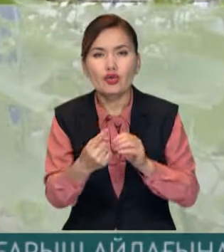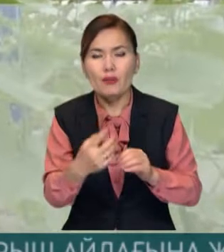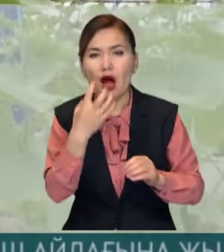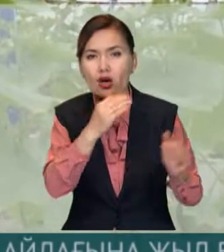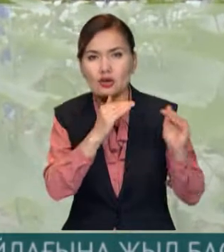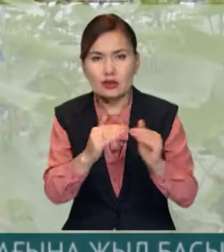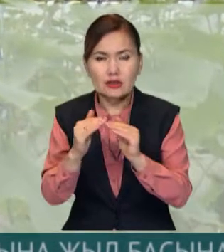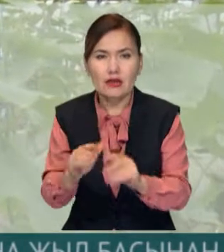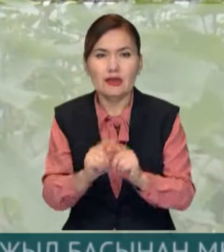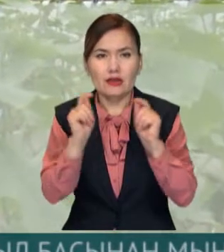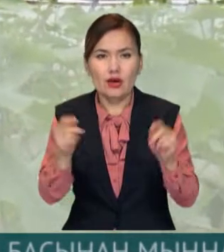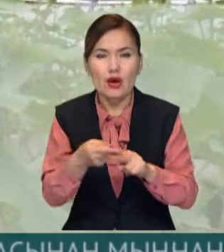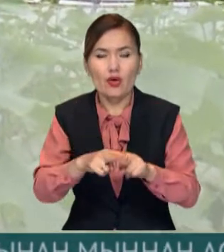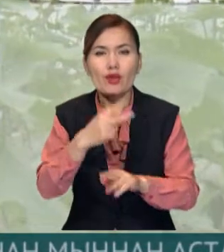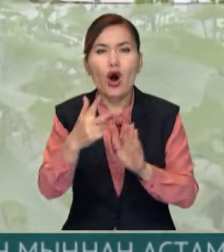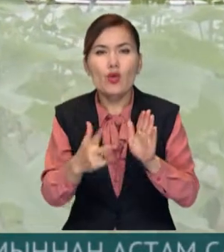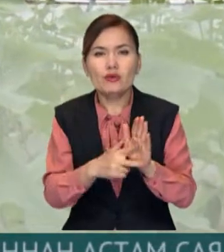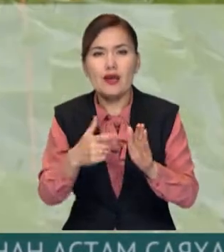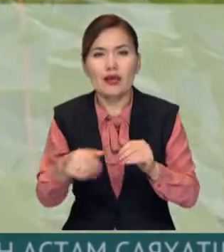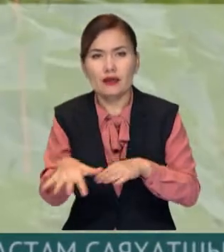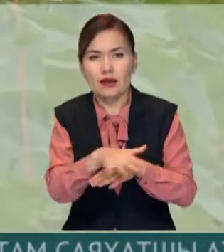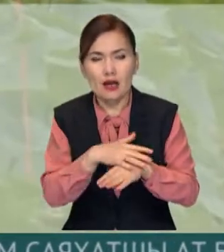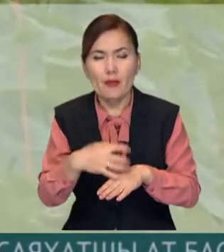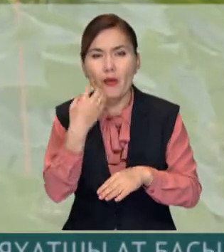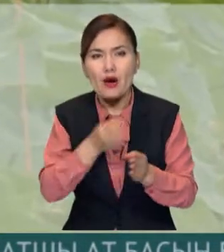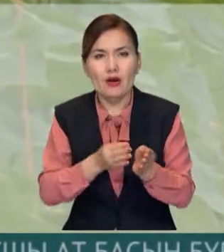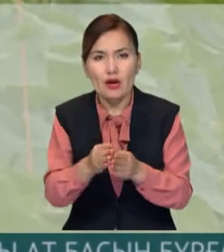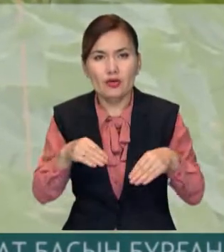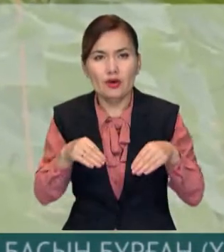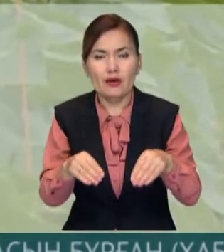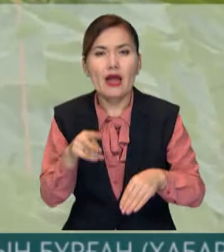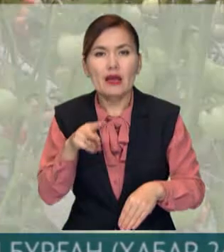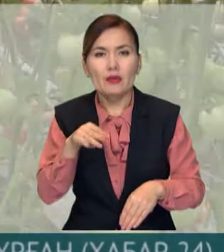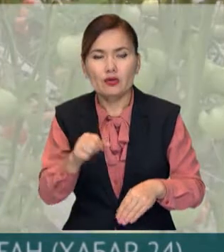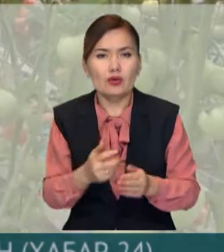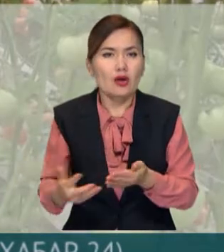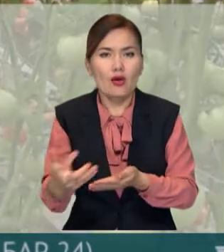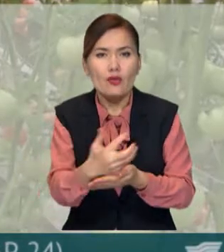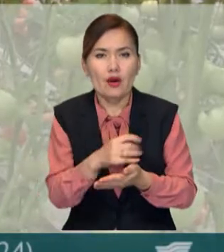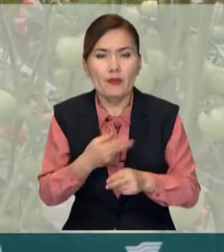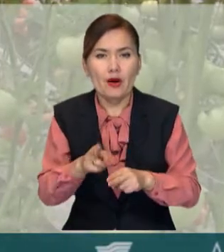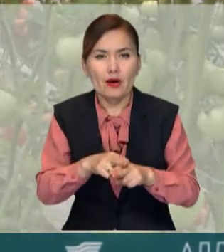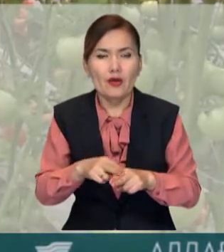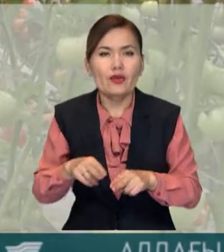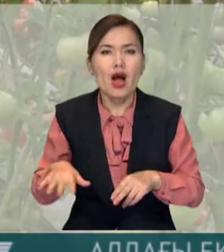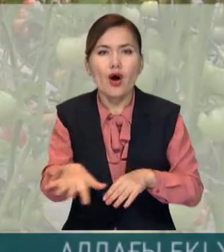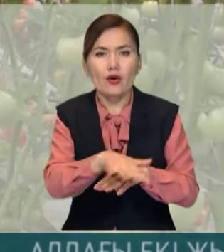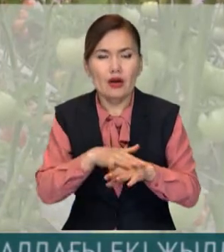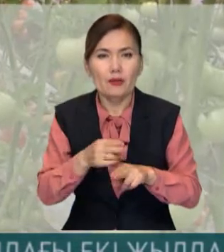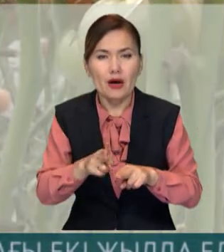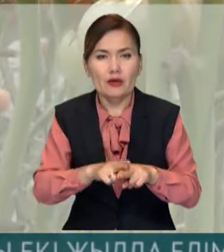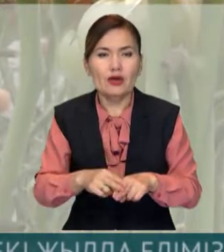жарты жылдықта оның 18 гектарына көкөніс егіліп, 2000 тоннадан астам өнім жиналған. Бұл өңір халқының ішкі